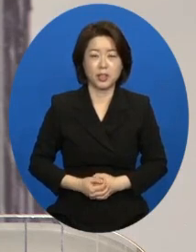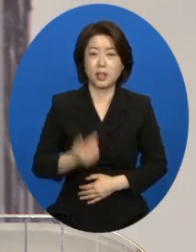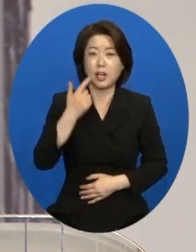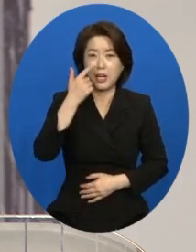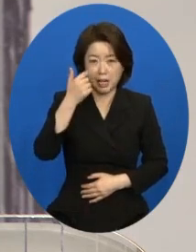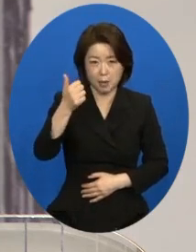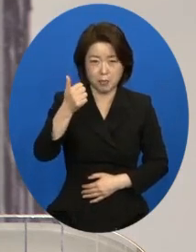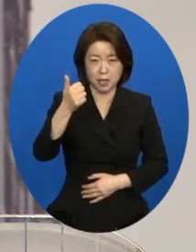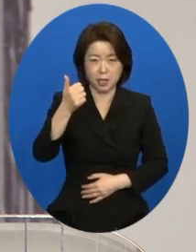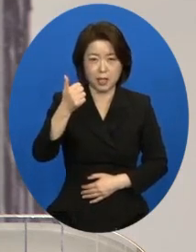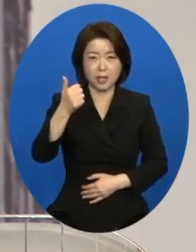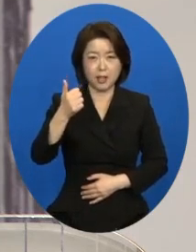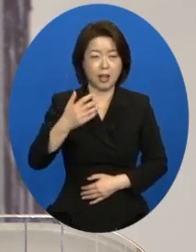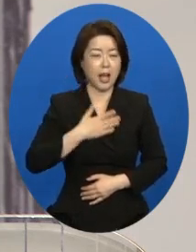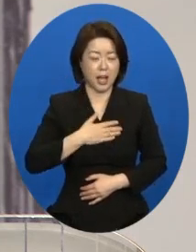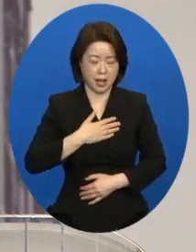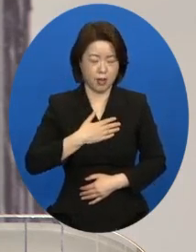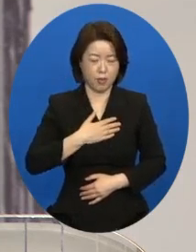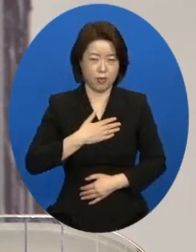아빠가 알아요.